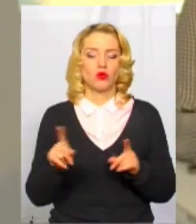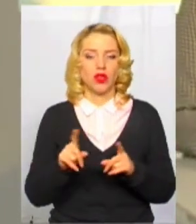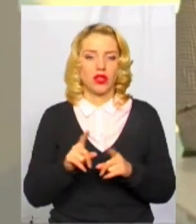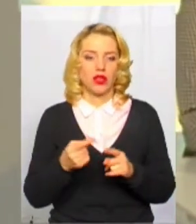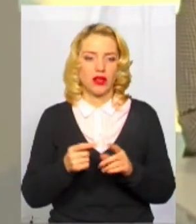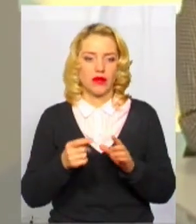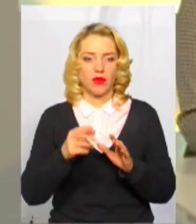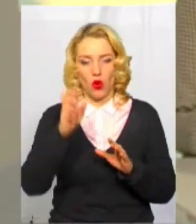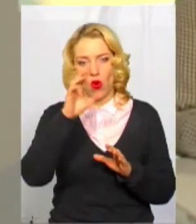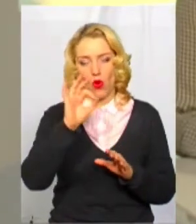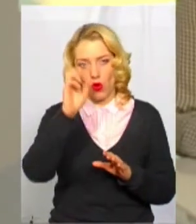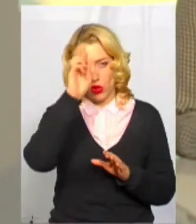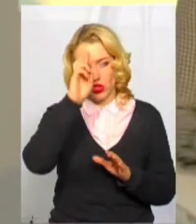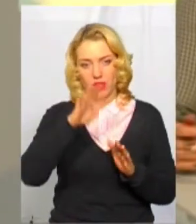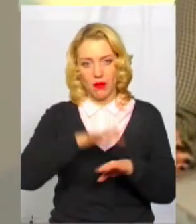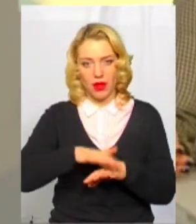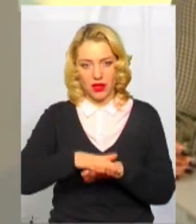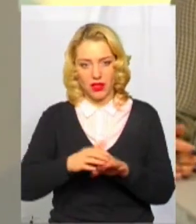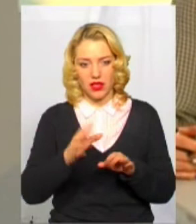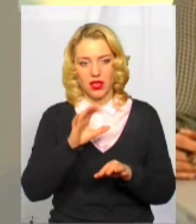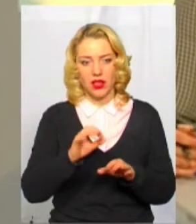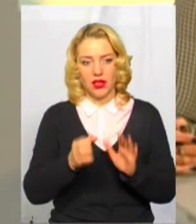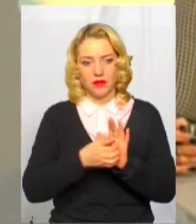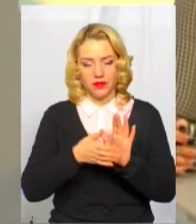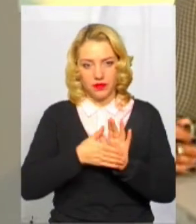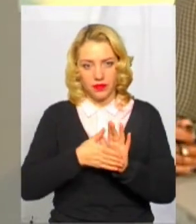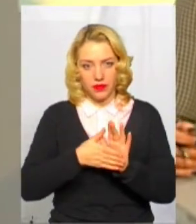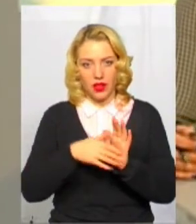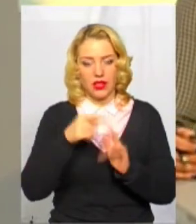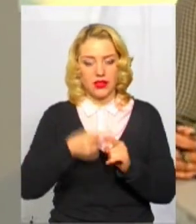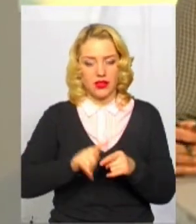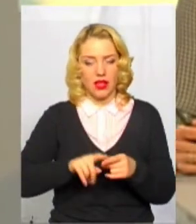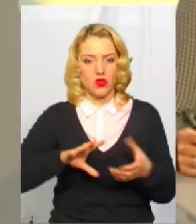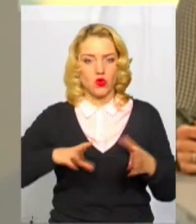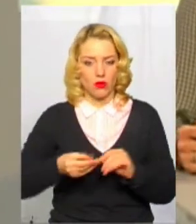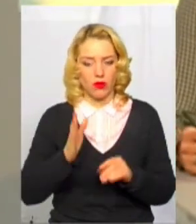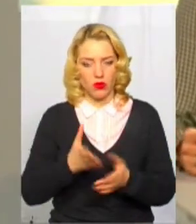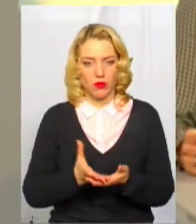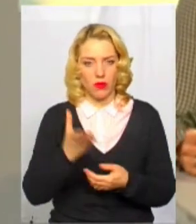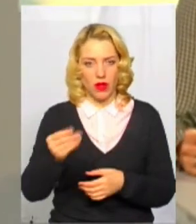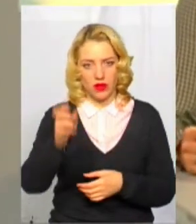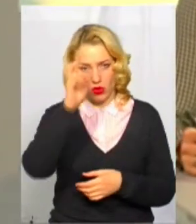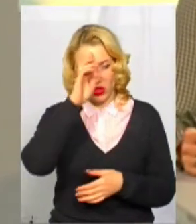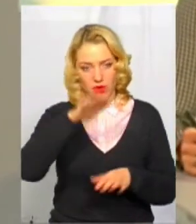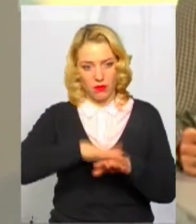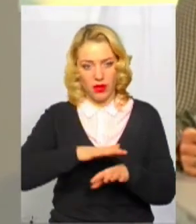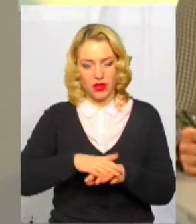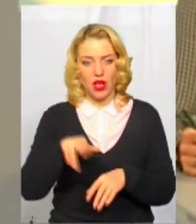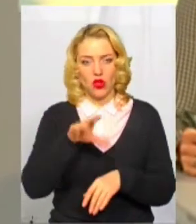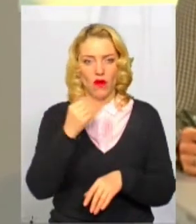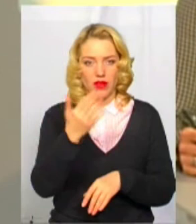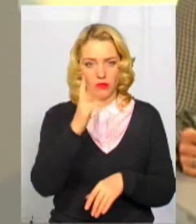накладається програма Ощадбанку органів соціального захисту і надавачів послуг, ця сума проплачується Ощадбанком і до вас